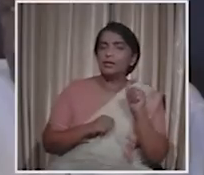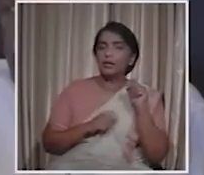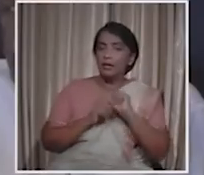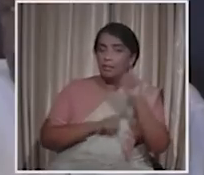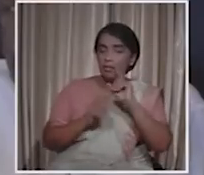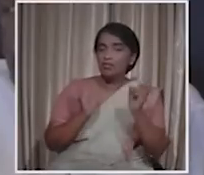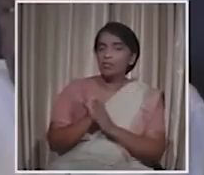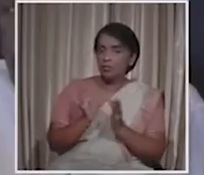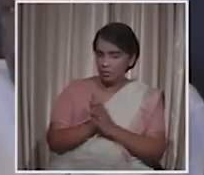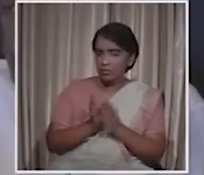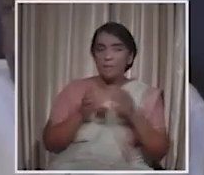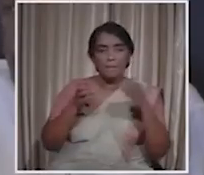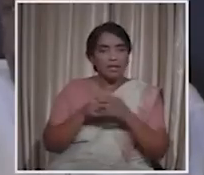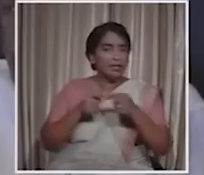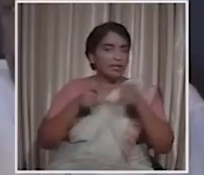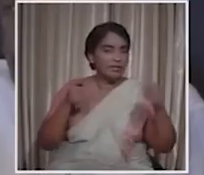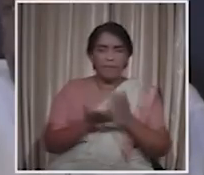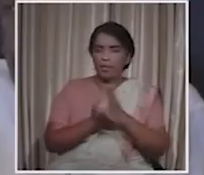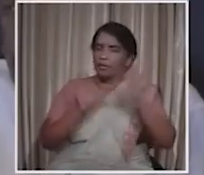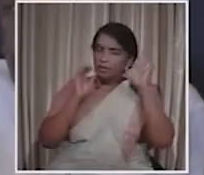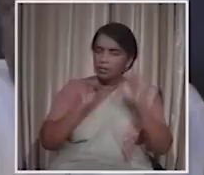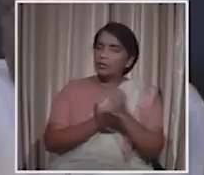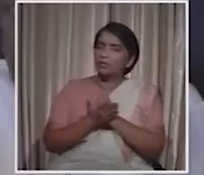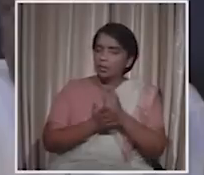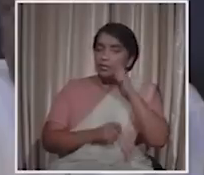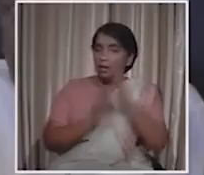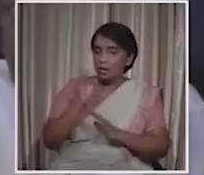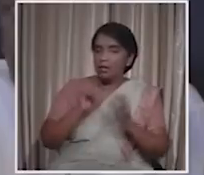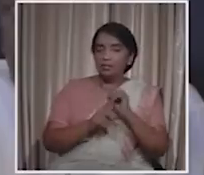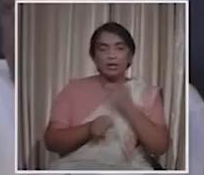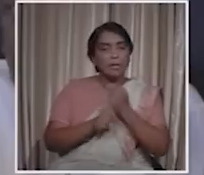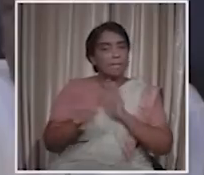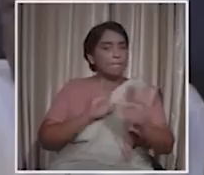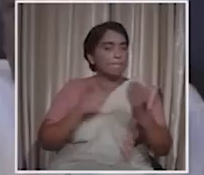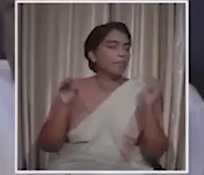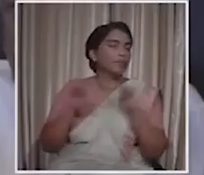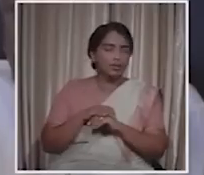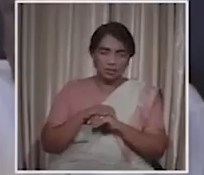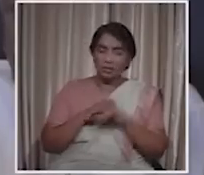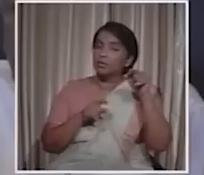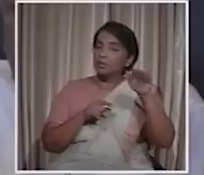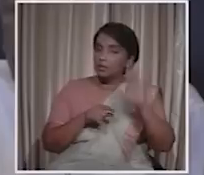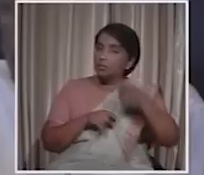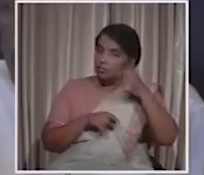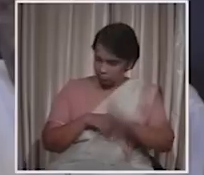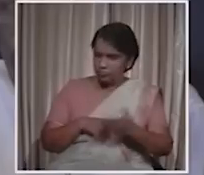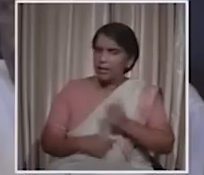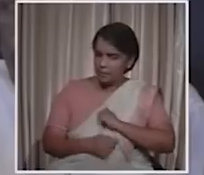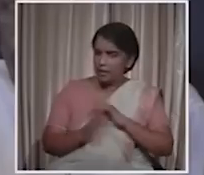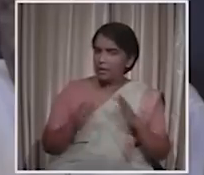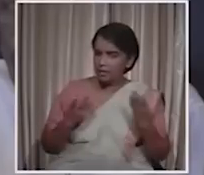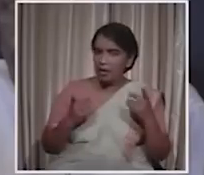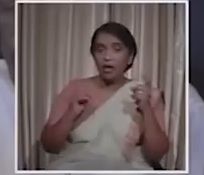පාර්ලිමේන්තු කමිටි මගින් පක්ෂ විපක්ෂ භේදයෙන් තොරව සියලු මහජන මන්ත්‍රීන් රාජ්‍යපාලනයට හවුල්වීමට ඔවුන් එකඟද විරුද්ධද?